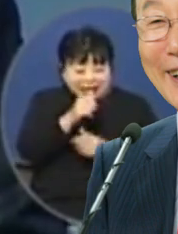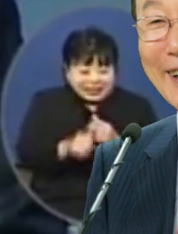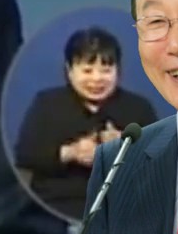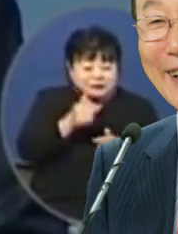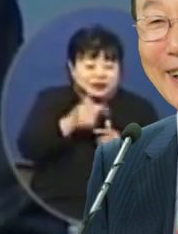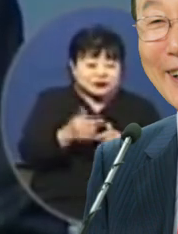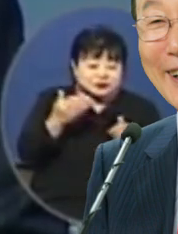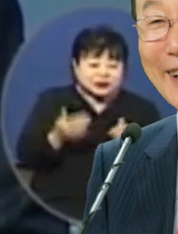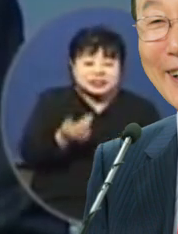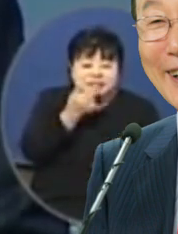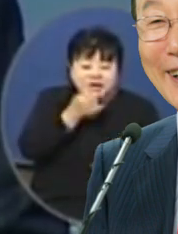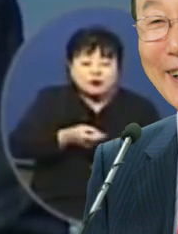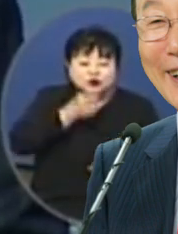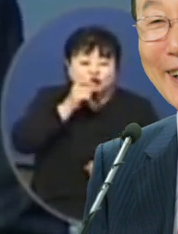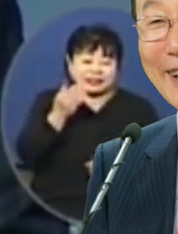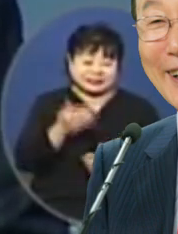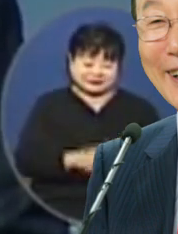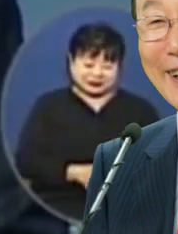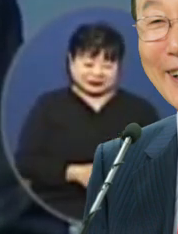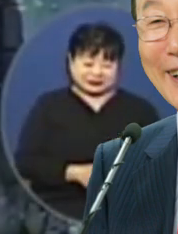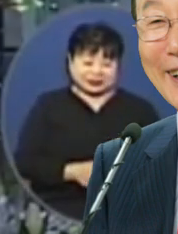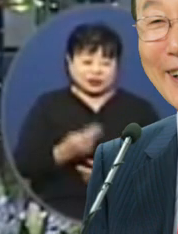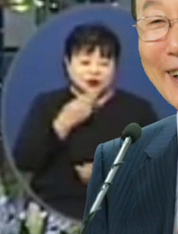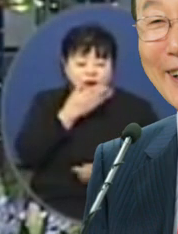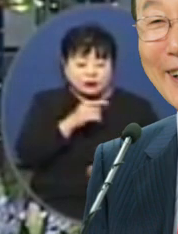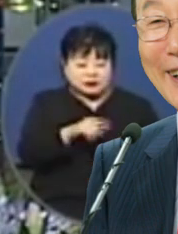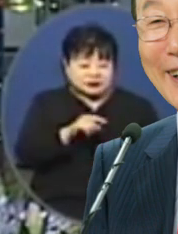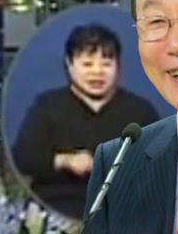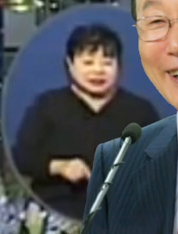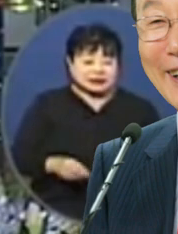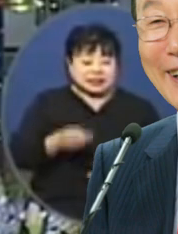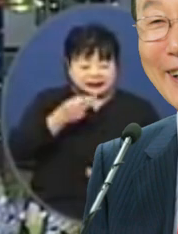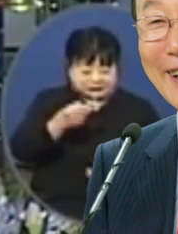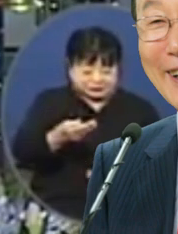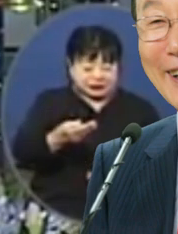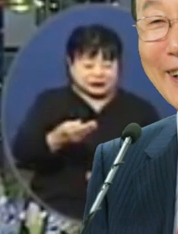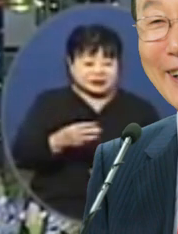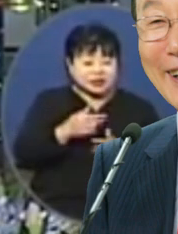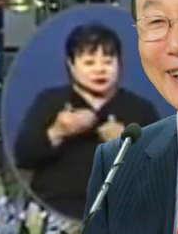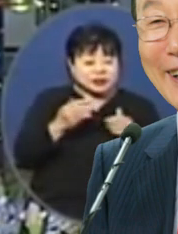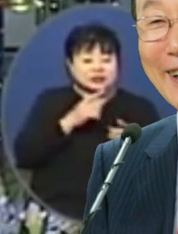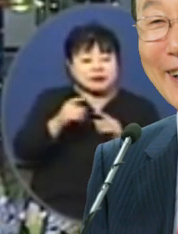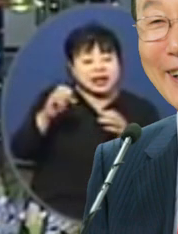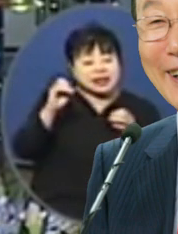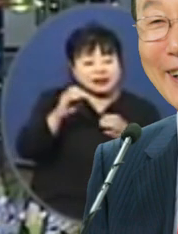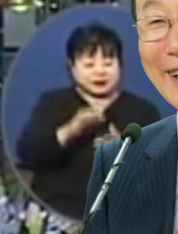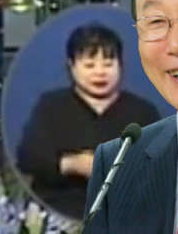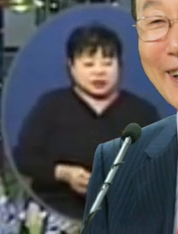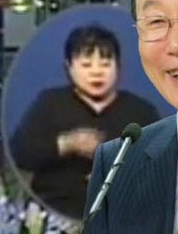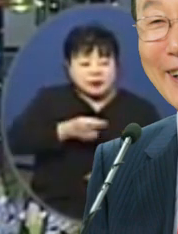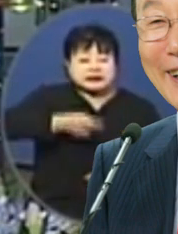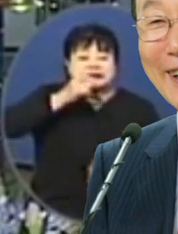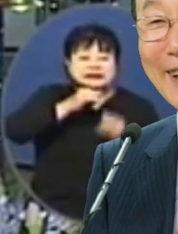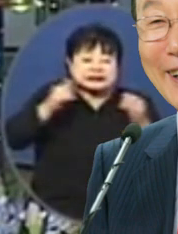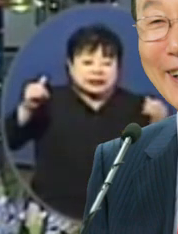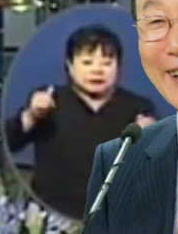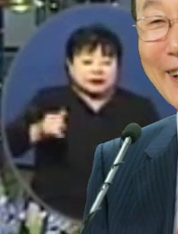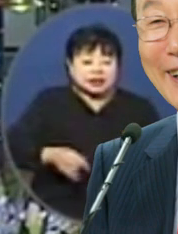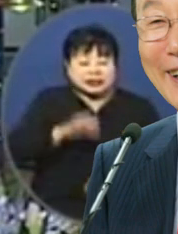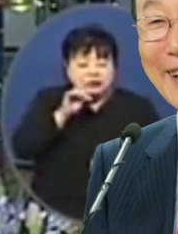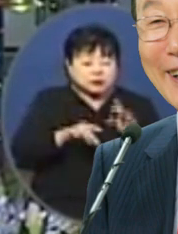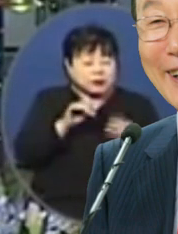예수님은 생명수가 되는 것입니다. 요한복음 4장 13절로 14절에 예수께서 대답하여 이르시되 이 물을 마시는 자마다